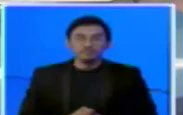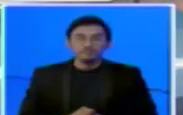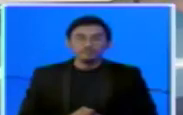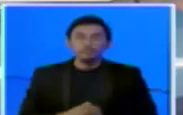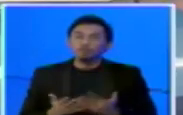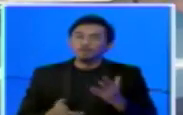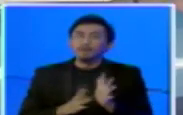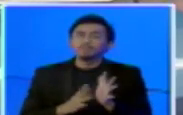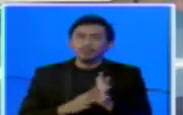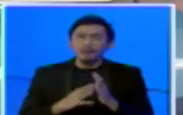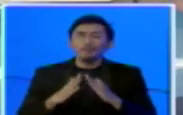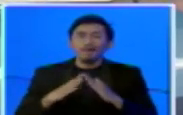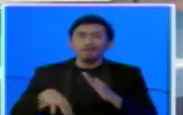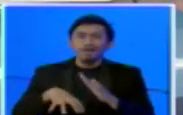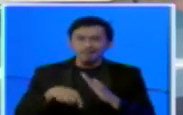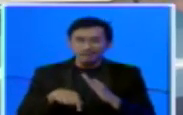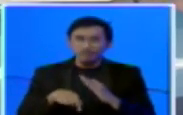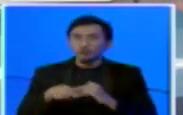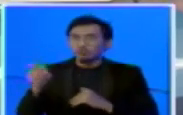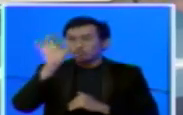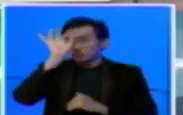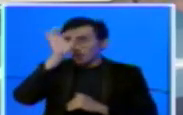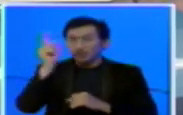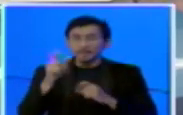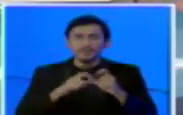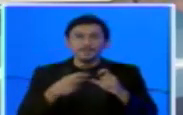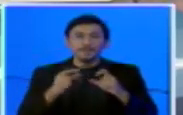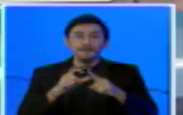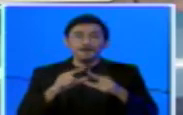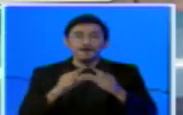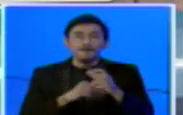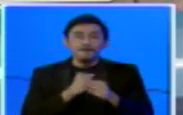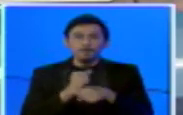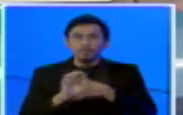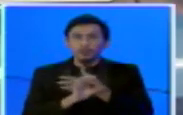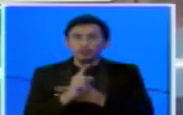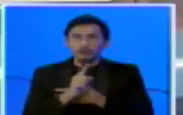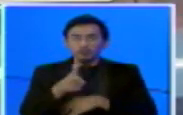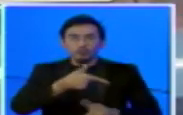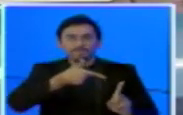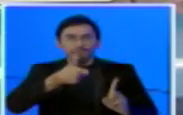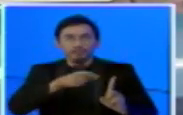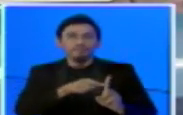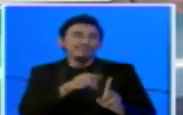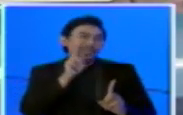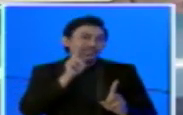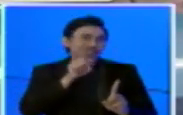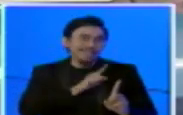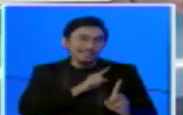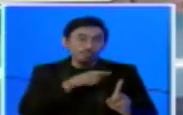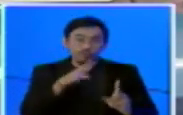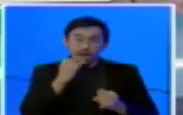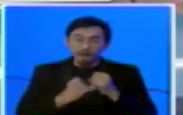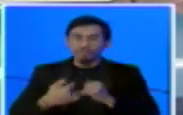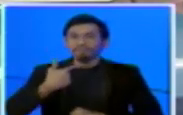Kita mulai informasi pertama, pemirsa. Diduga persoalan rumah tangga, seorang oknum polisi di Serdang Bedagai, Sumatera Utara, menembak istrinya sendiri sebelum